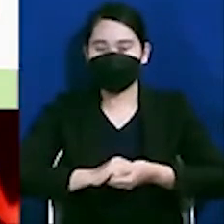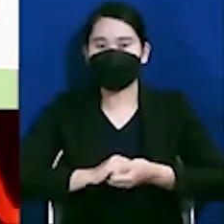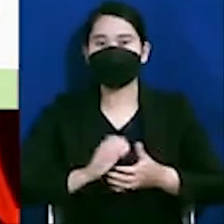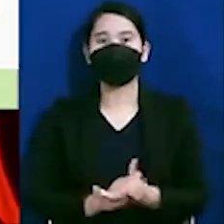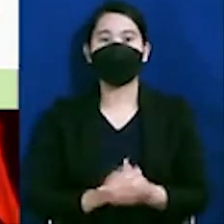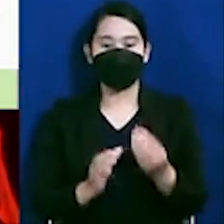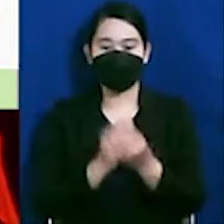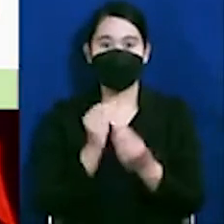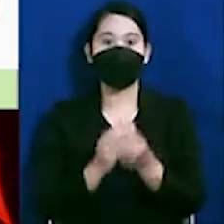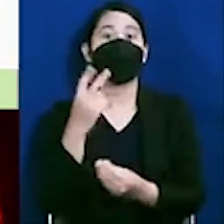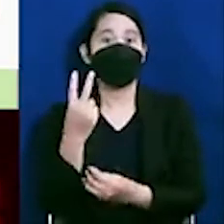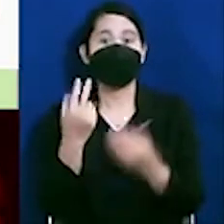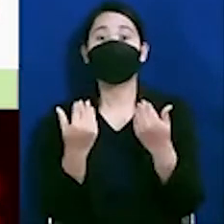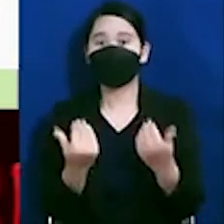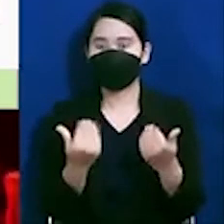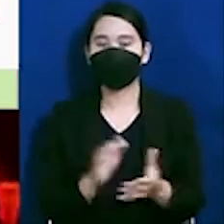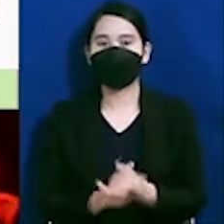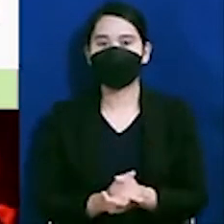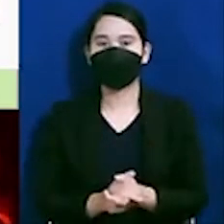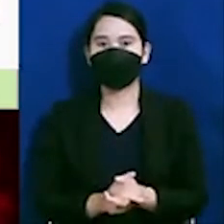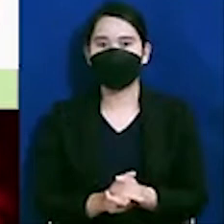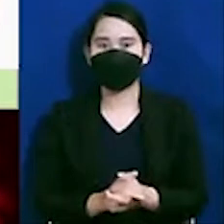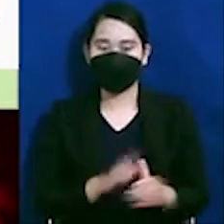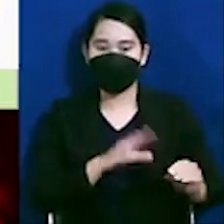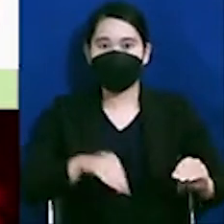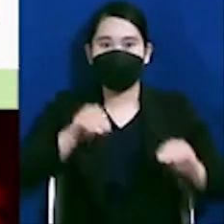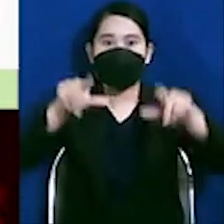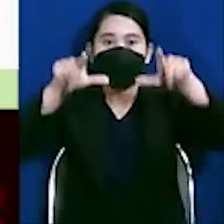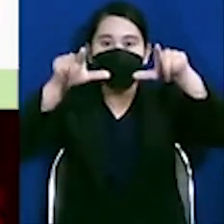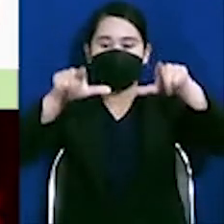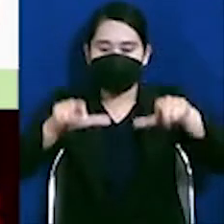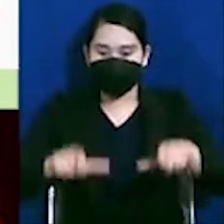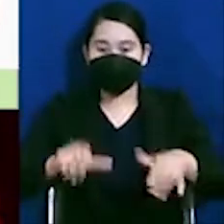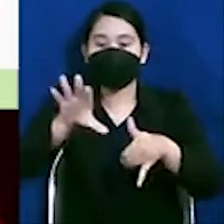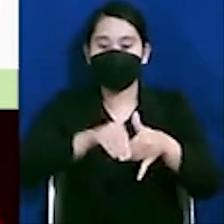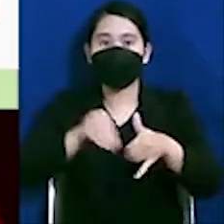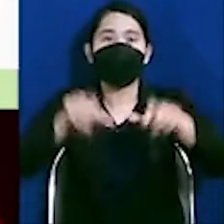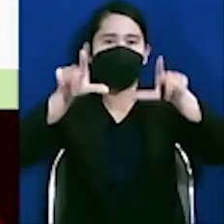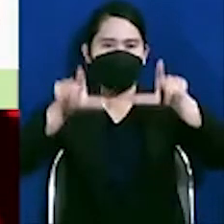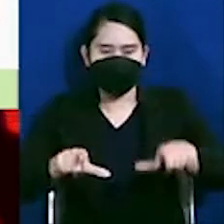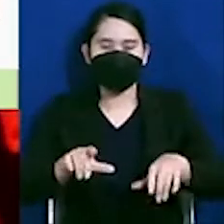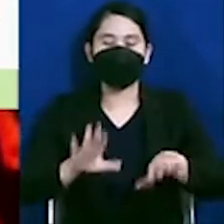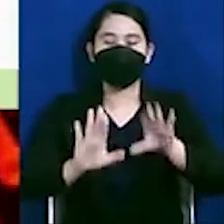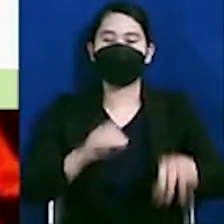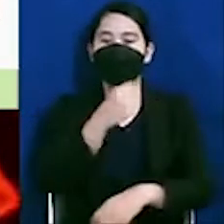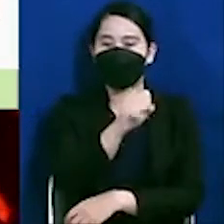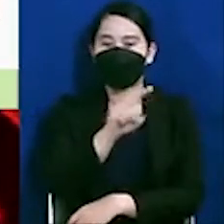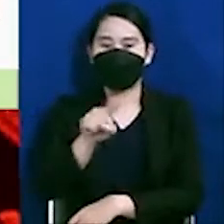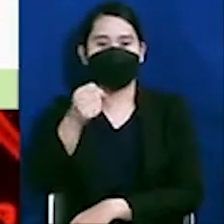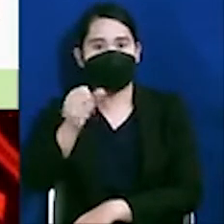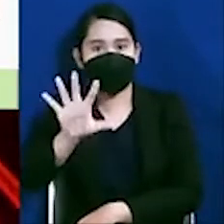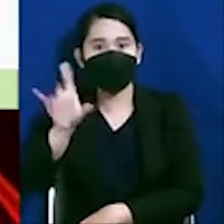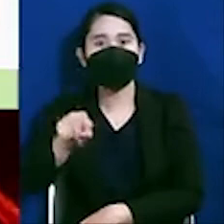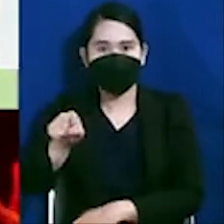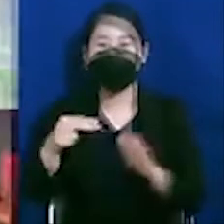2อาทิตย์นี้เราสามารถกดในส่วนของการแพทย์ขอให้ได้สักสี่ห้าสิบเปอร์เซ็นต์นะครับผมคิดว่า